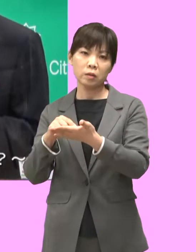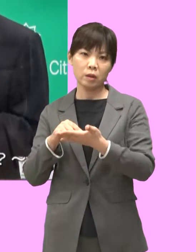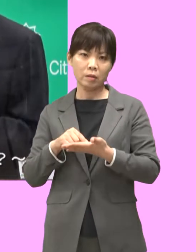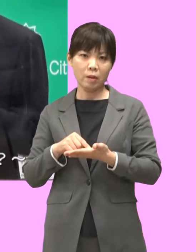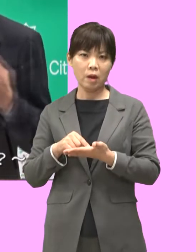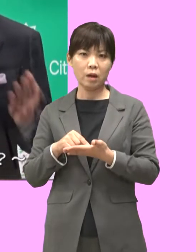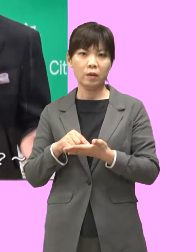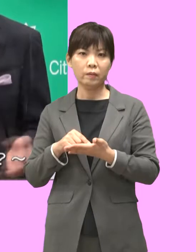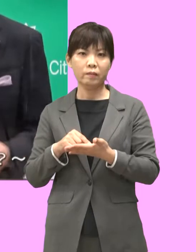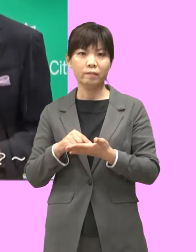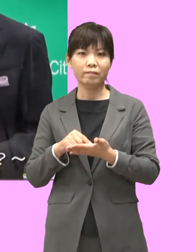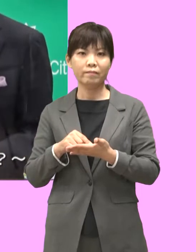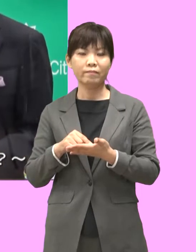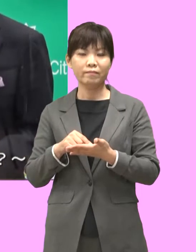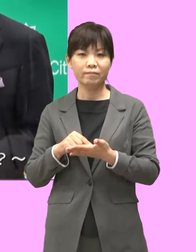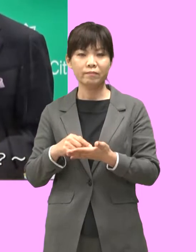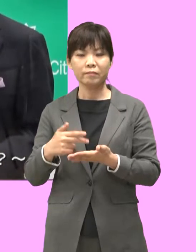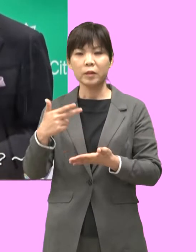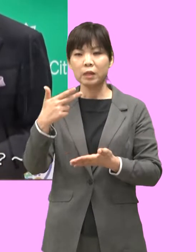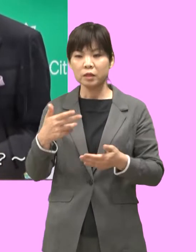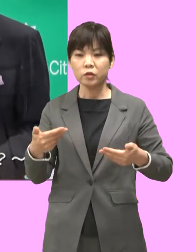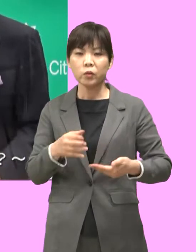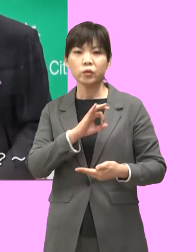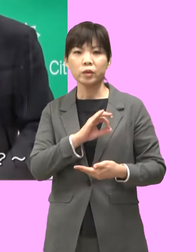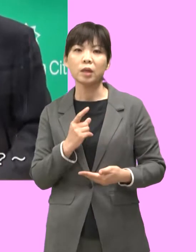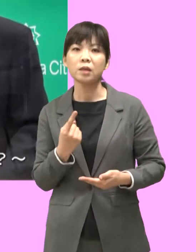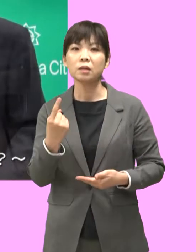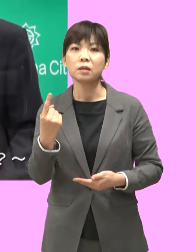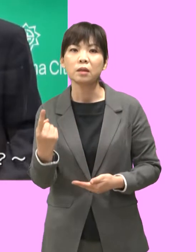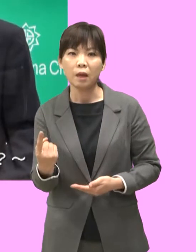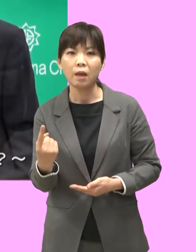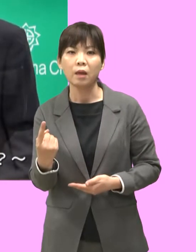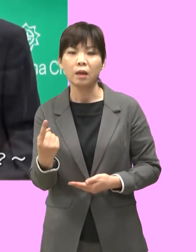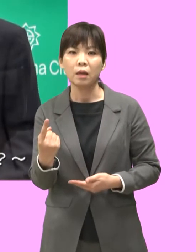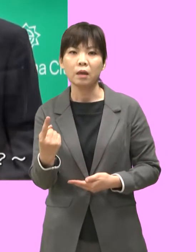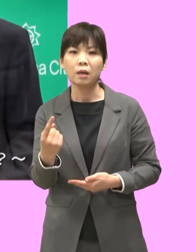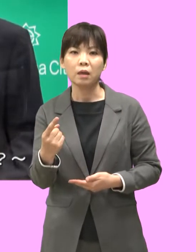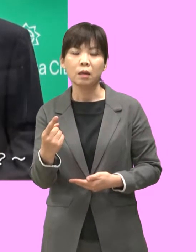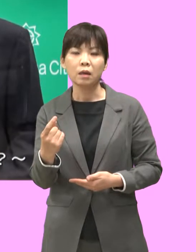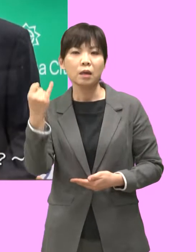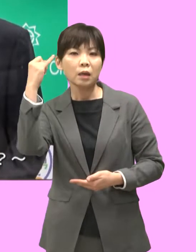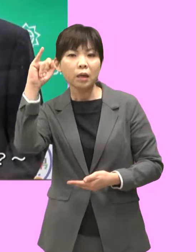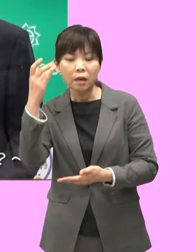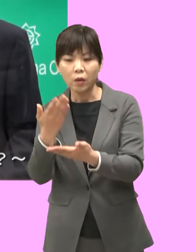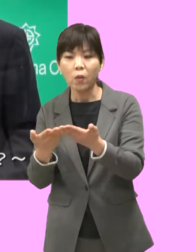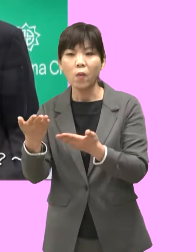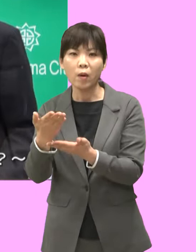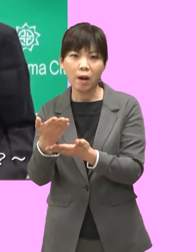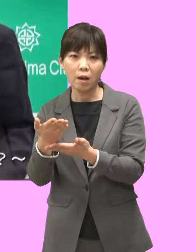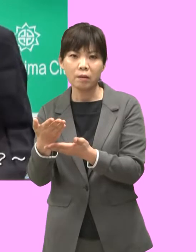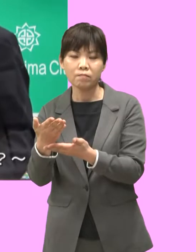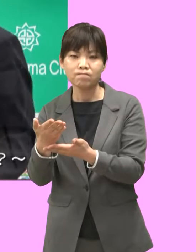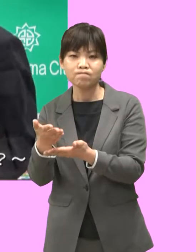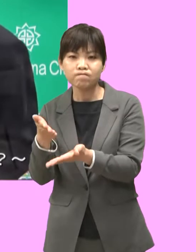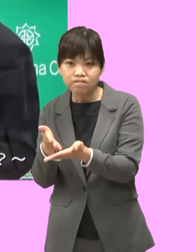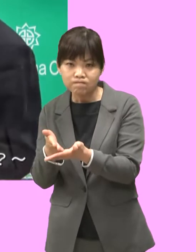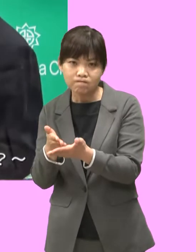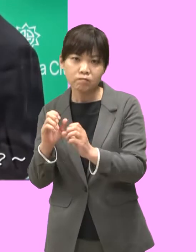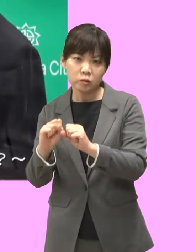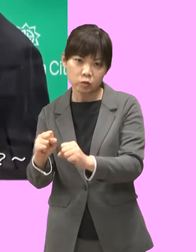ね、市から出向いていって、それで、説明し意見を交換をするという仕組みを設けております